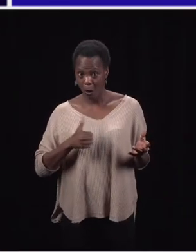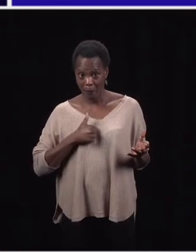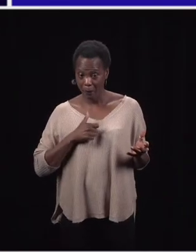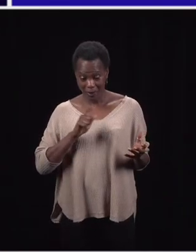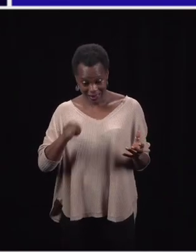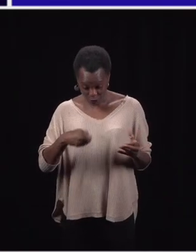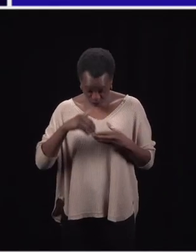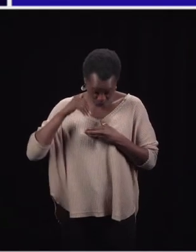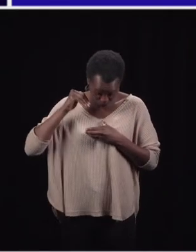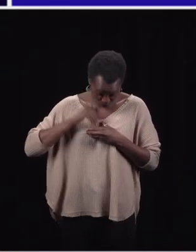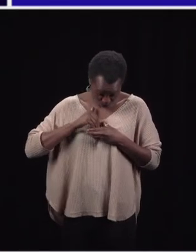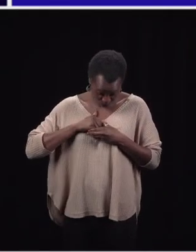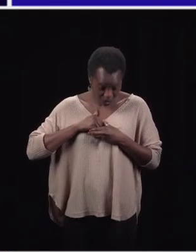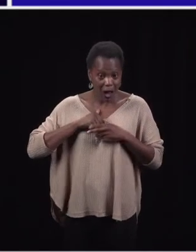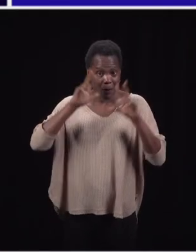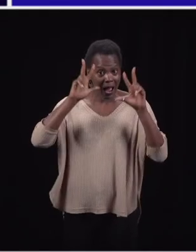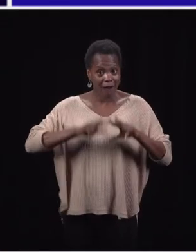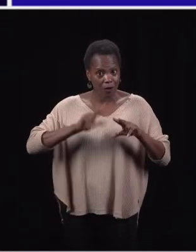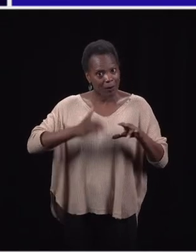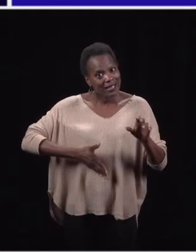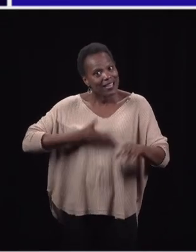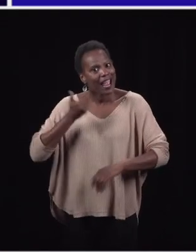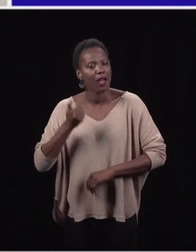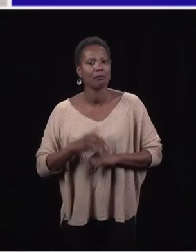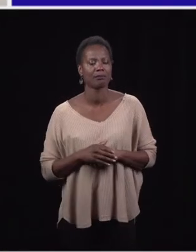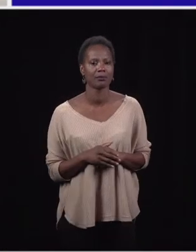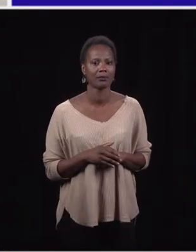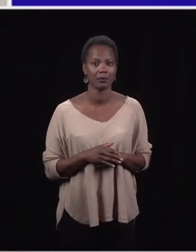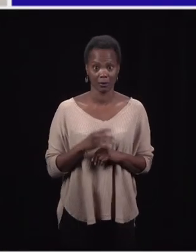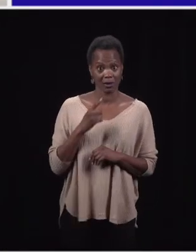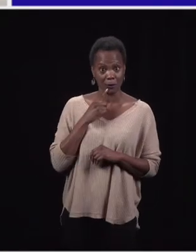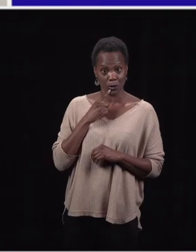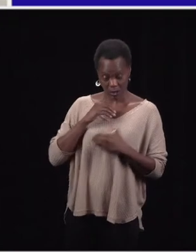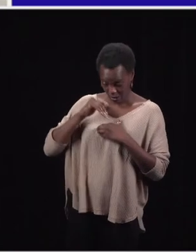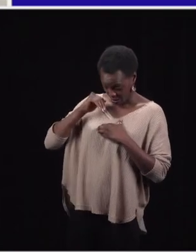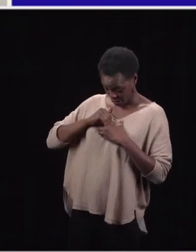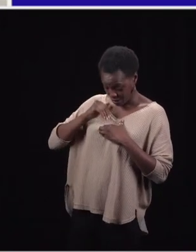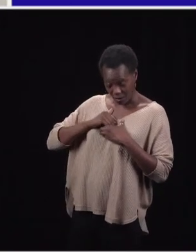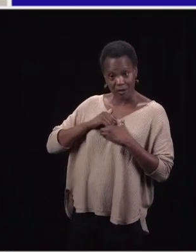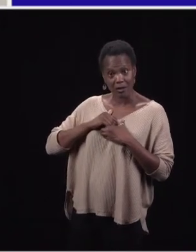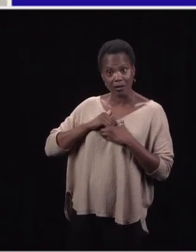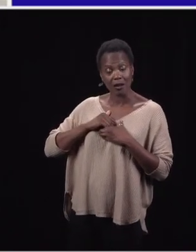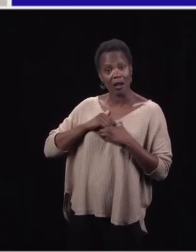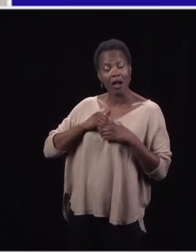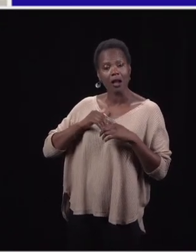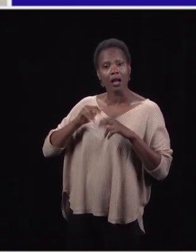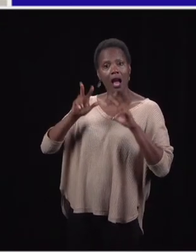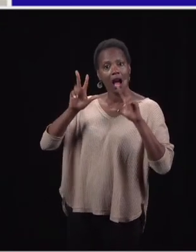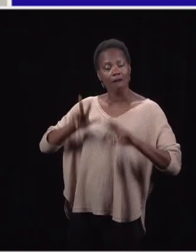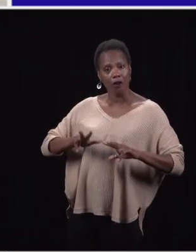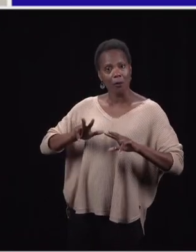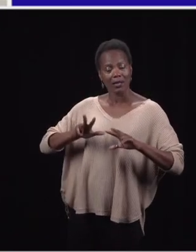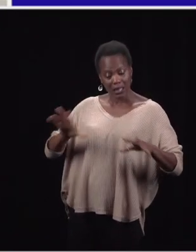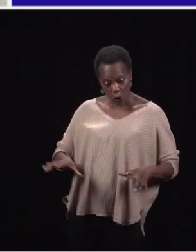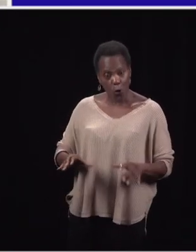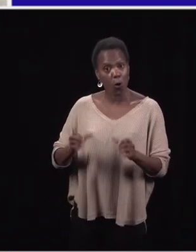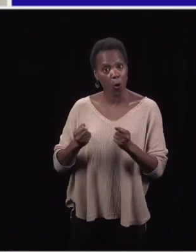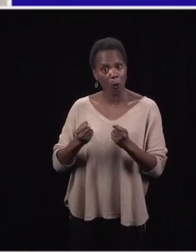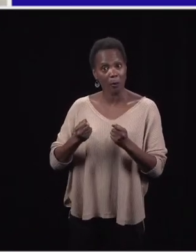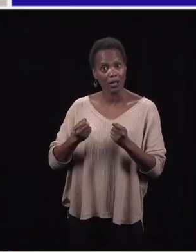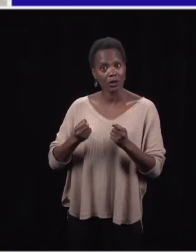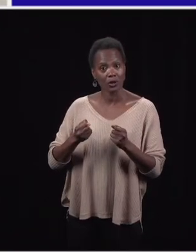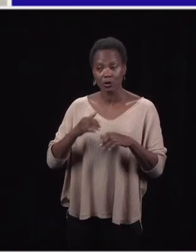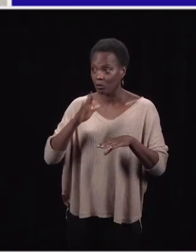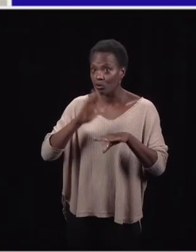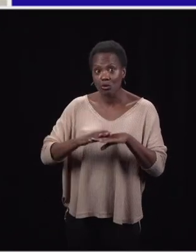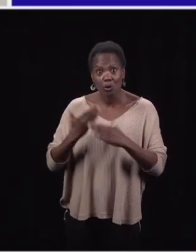pour ça je crois bien il y avait une appétence naturelle mais sans avoir fait d'études spécifiques dans dans cette filière là pas du tout puisque j'ai un